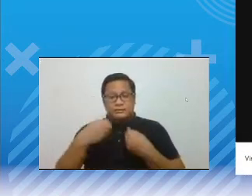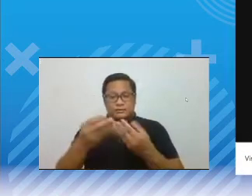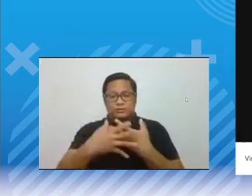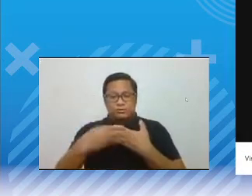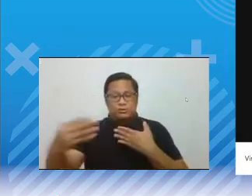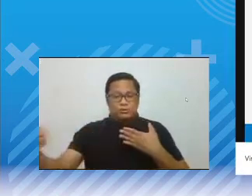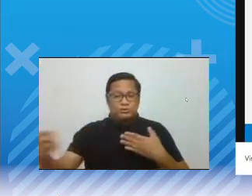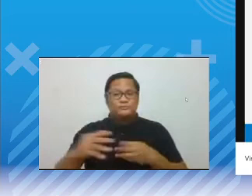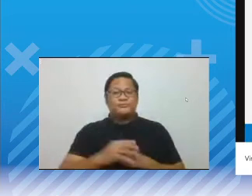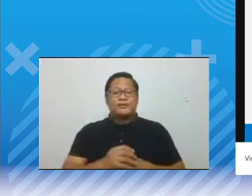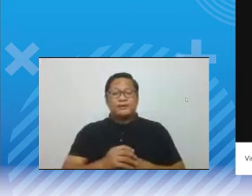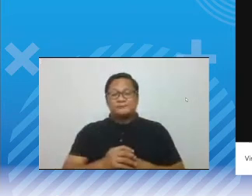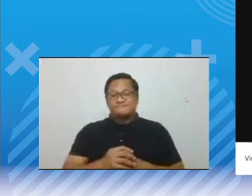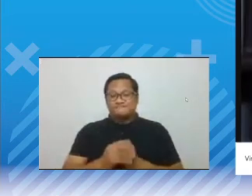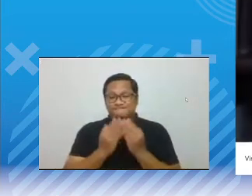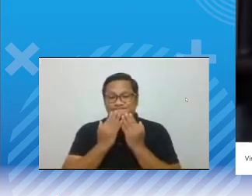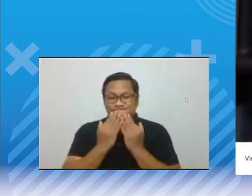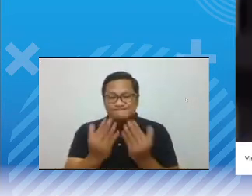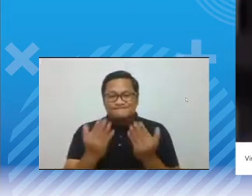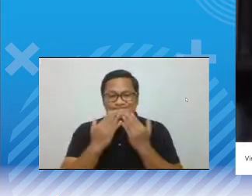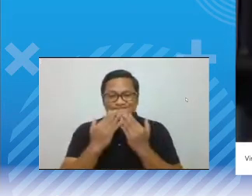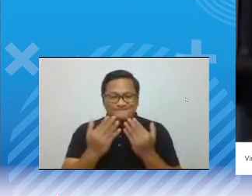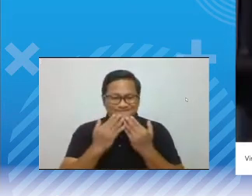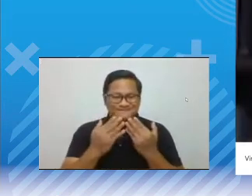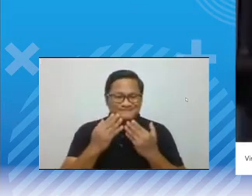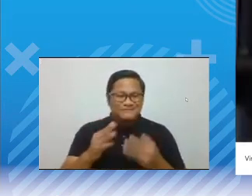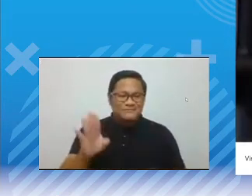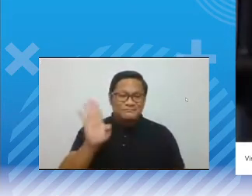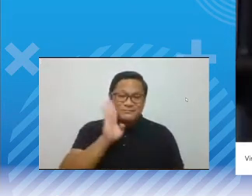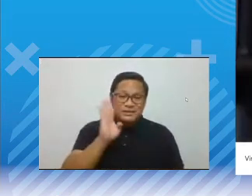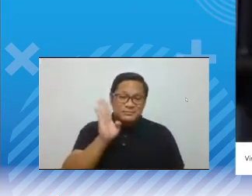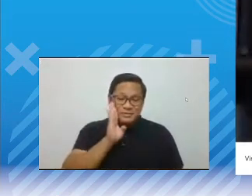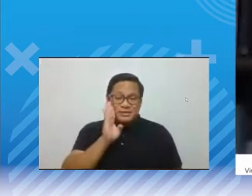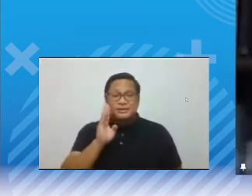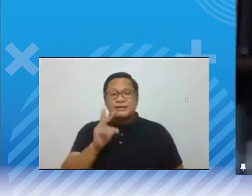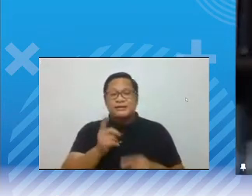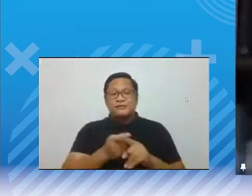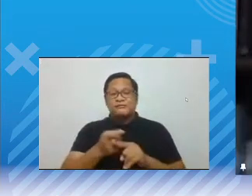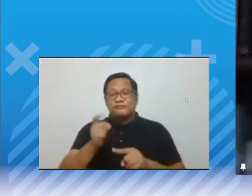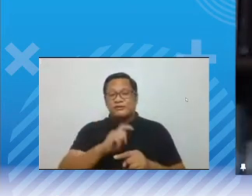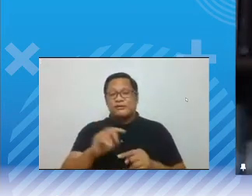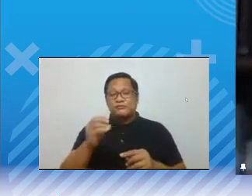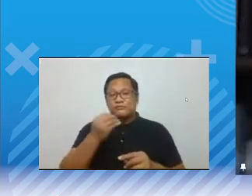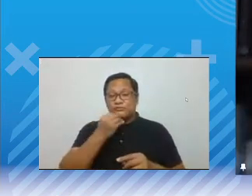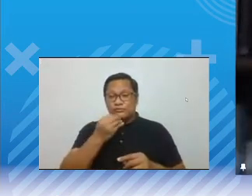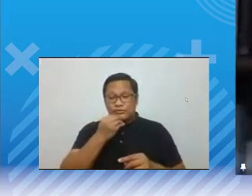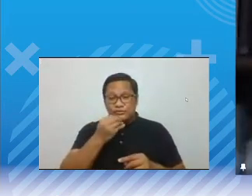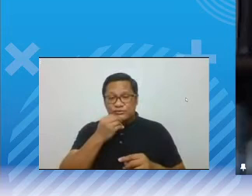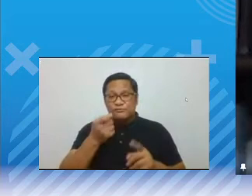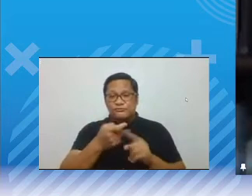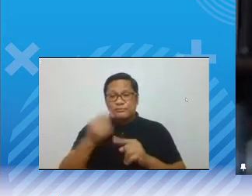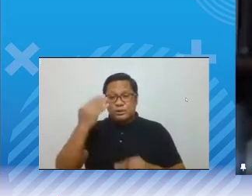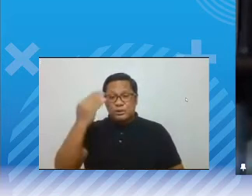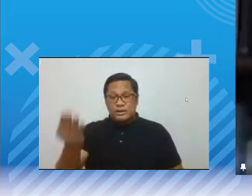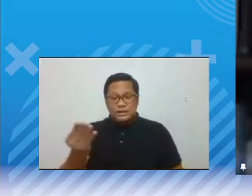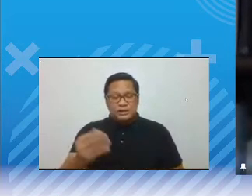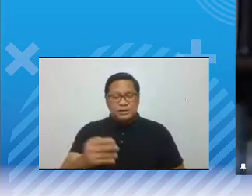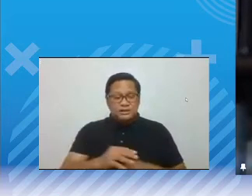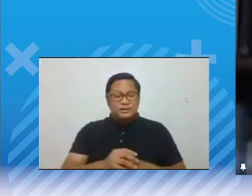All right, maraming salamat po, Ma'am Beverlyn A. Batawang from Food for Hungry Mind School sa Malolos, Bulacan.